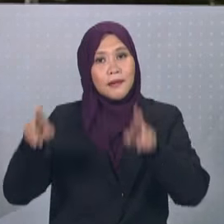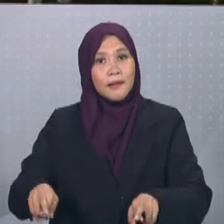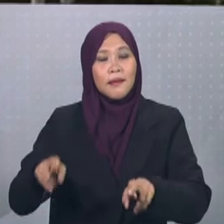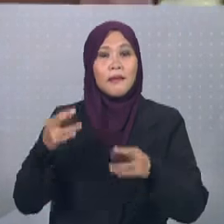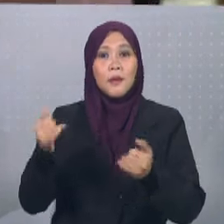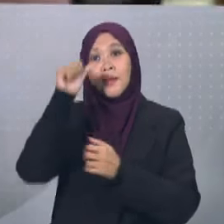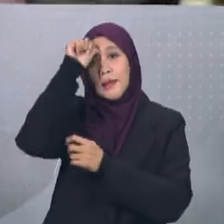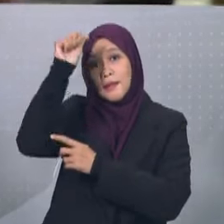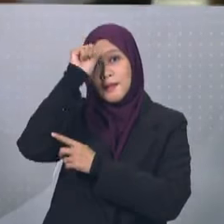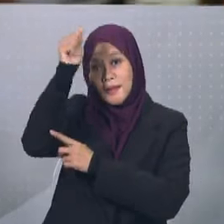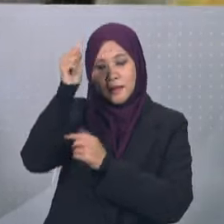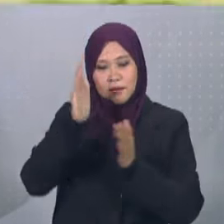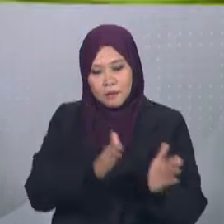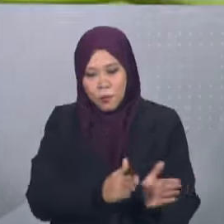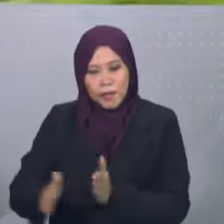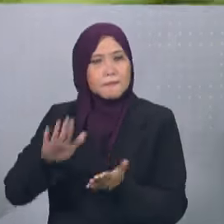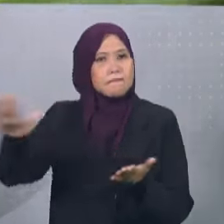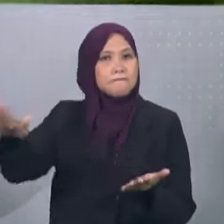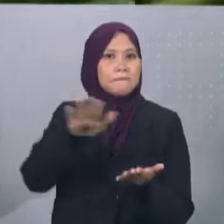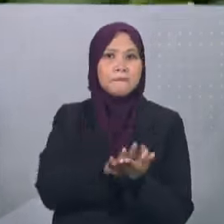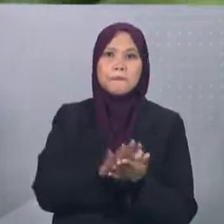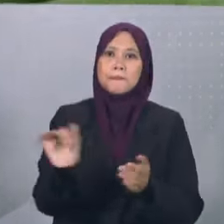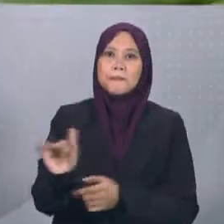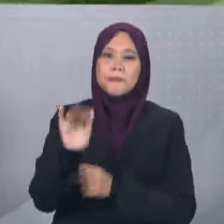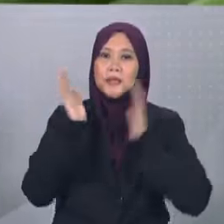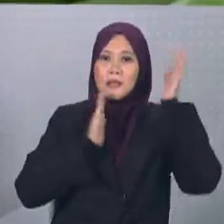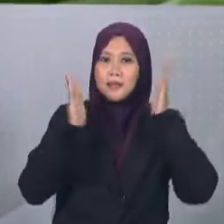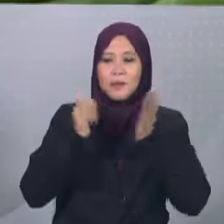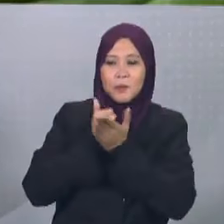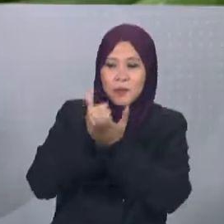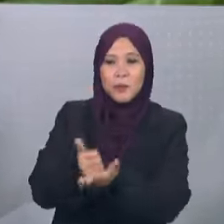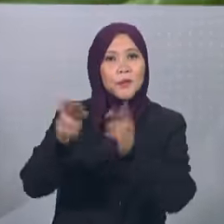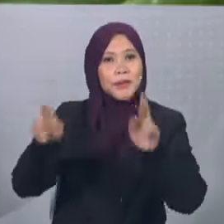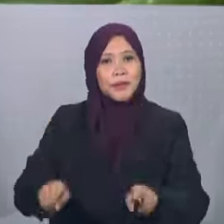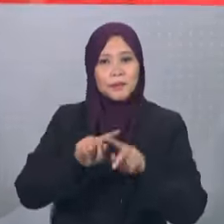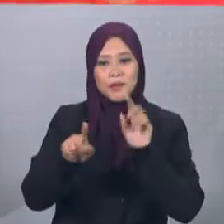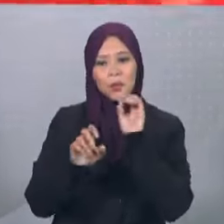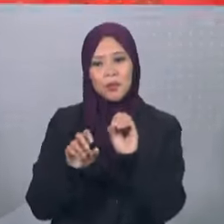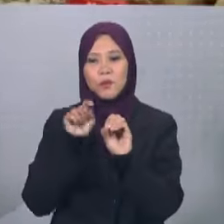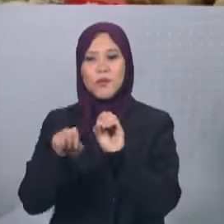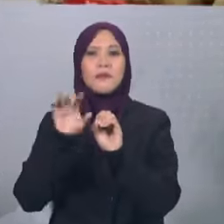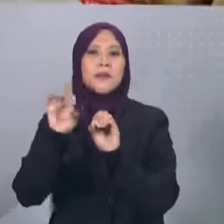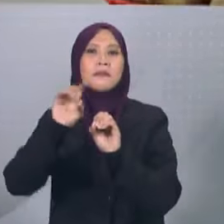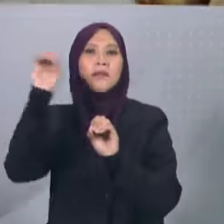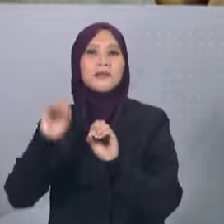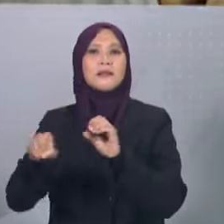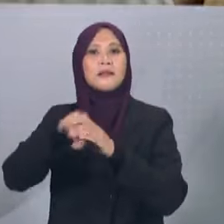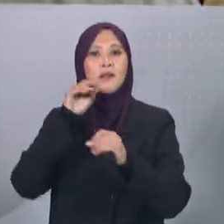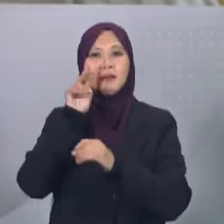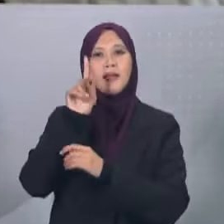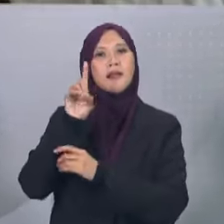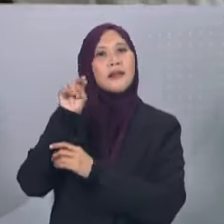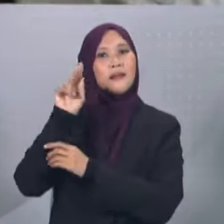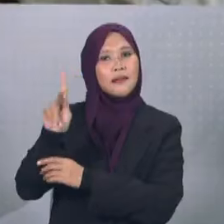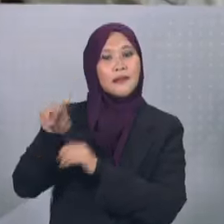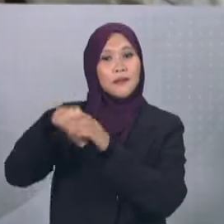turut melakukan rancangan yang sama dalam membantu rakyat. Namun ia hanya meliputi 0.8% keluaran KDNK